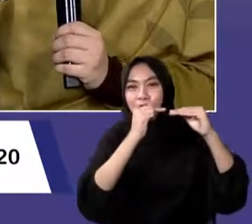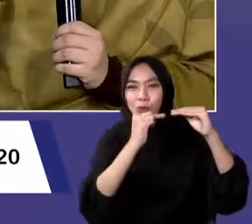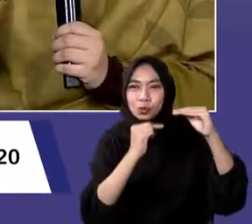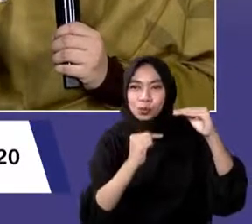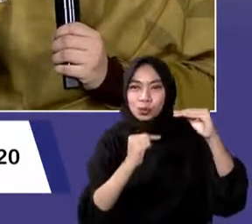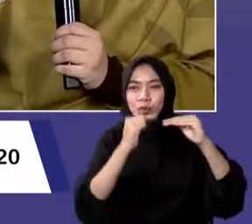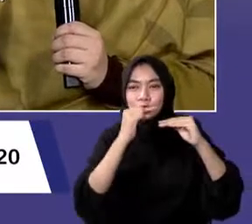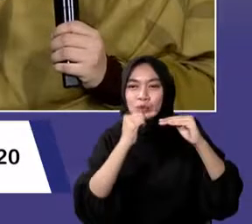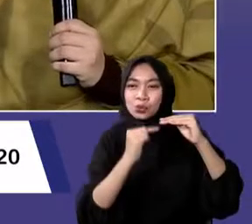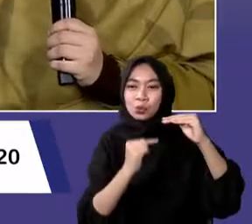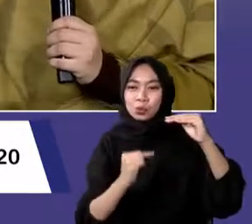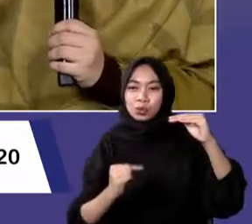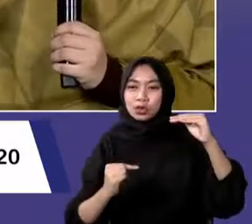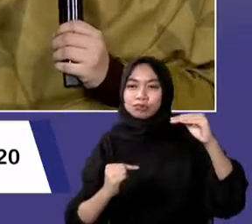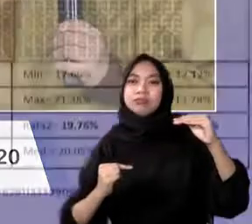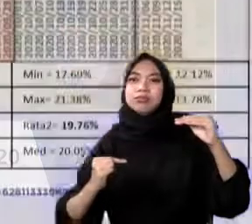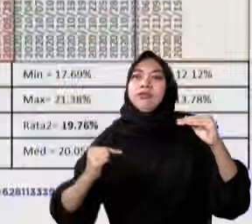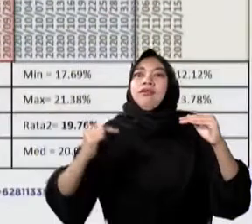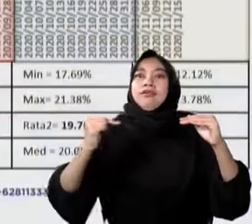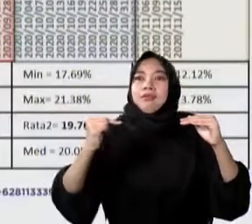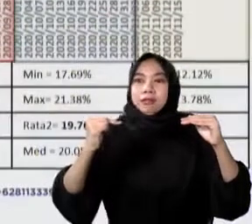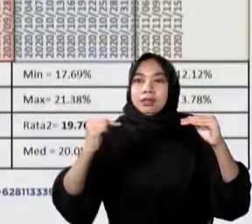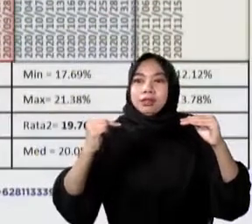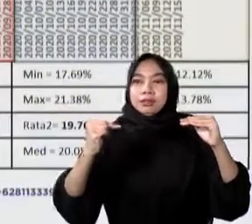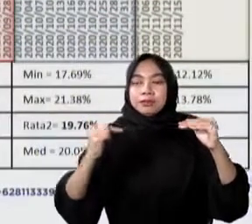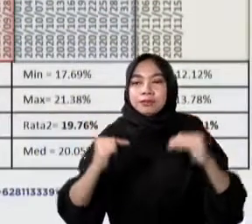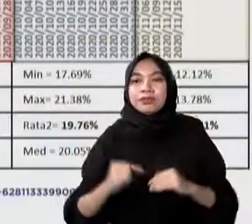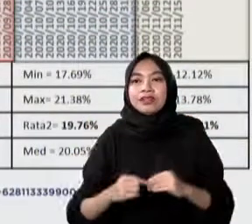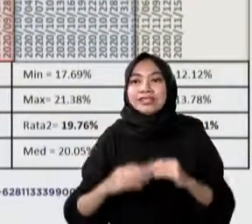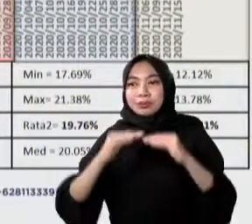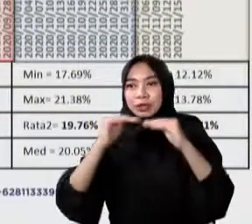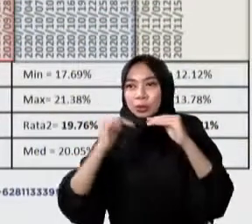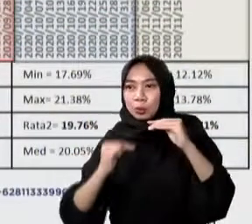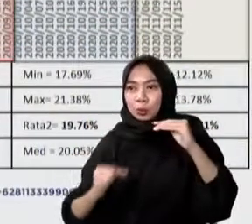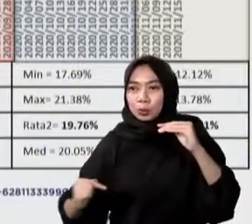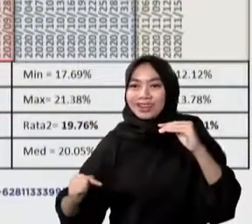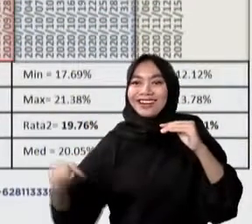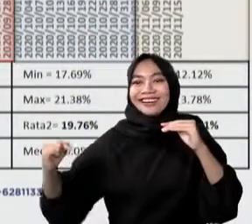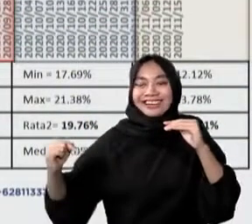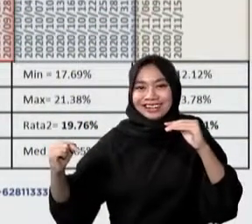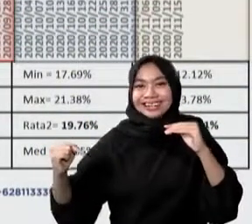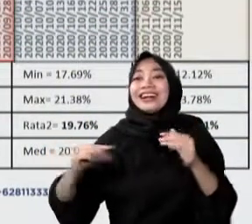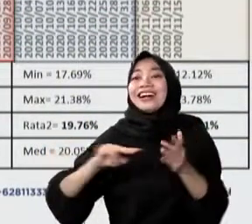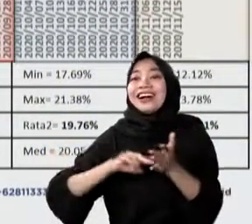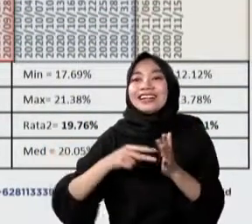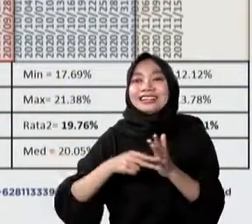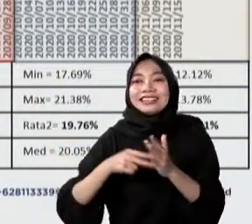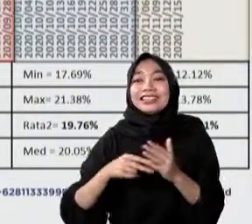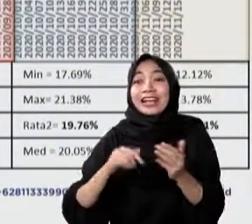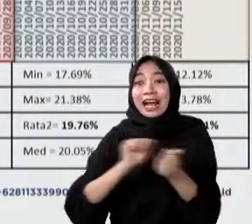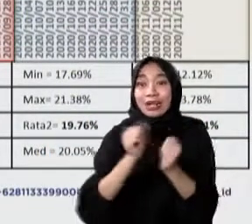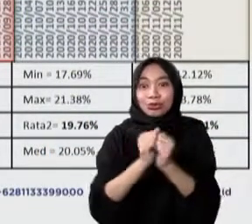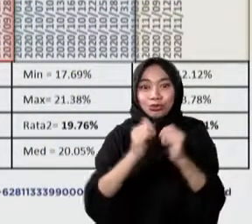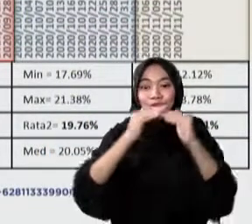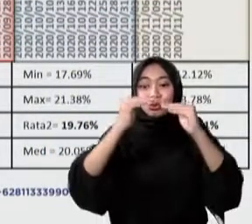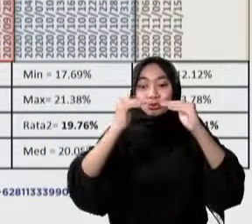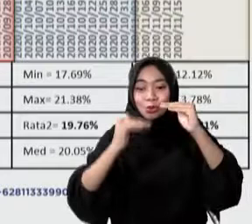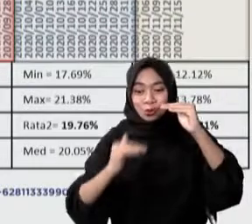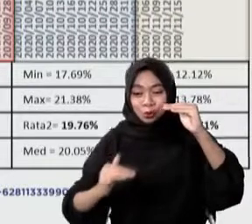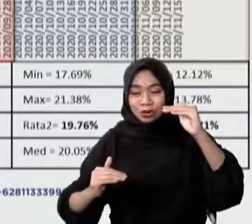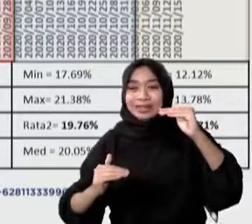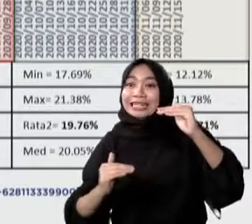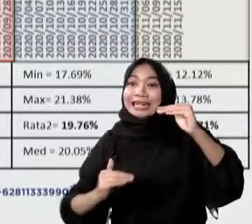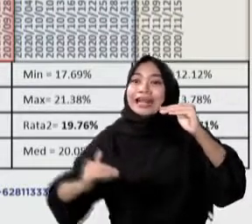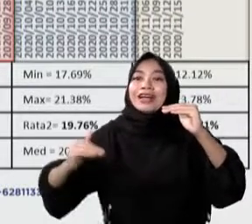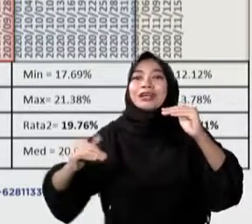turunnya juga cukup baik, kemudian dia naik lagi. Jadi yang harus kita pahami adalah kasus aktif itu bisa naik lagi kalau